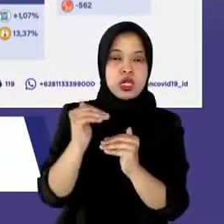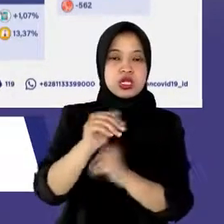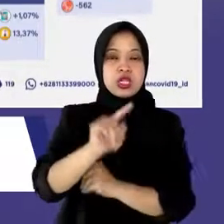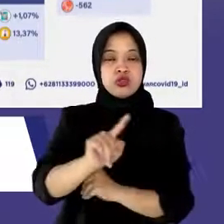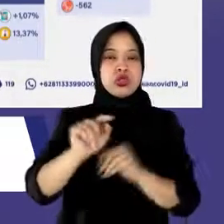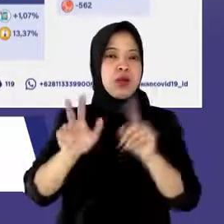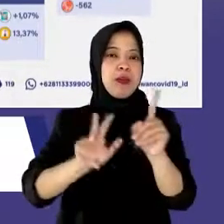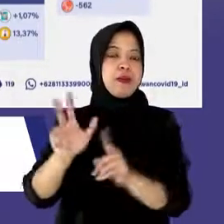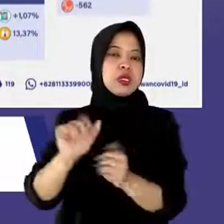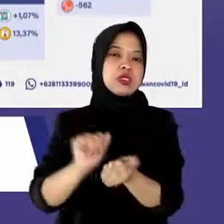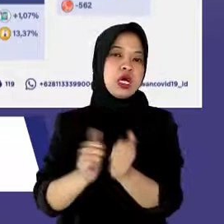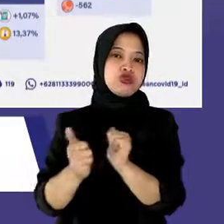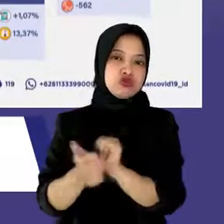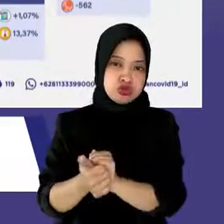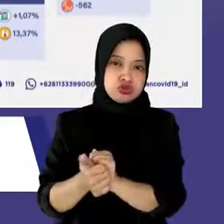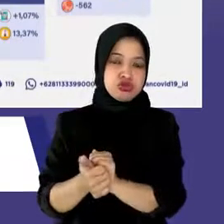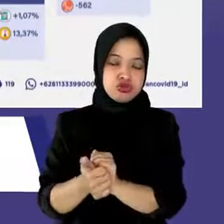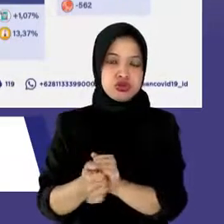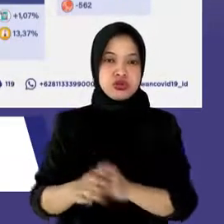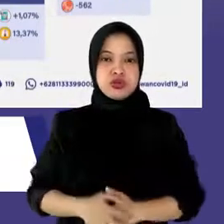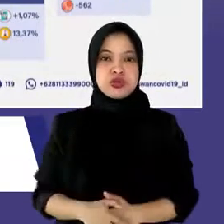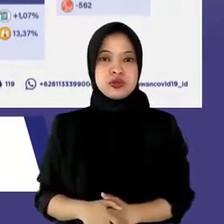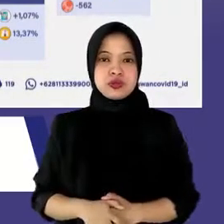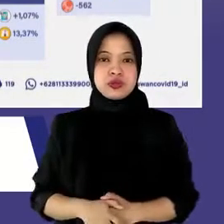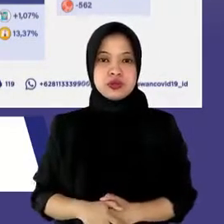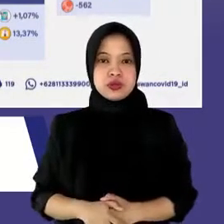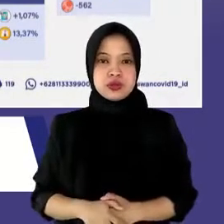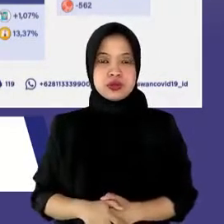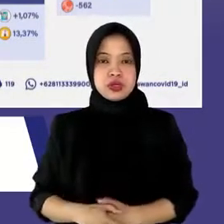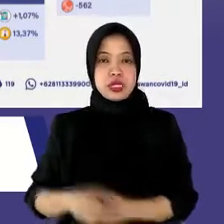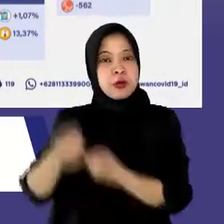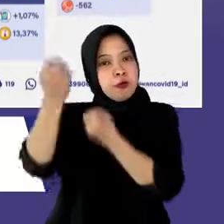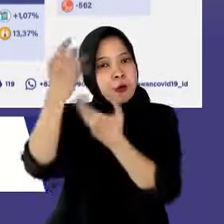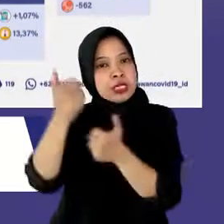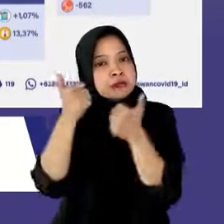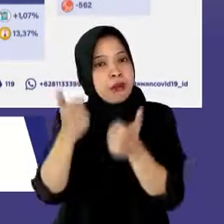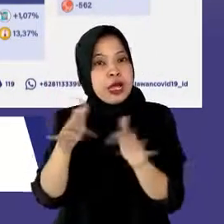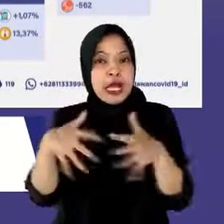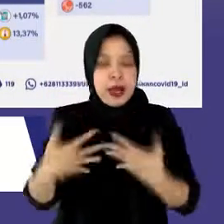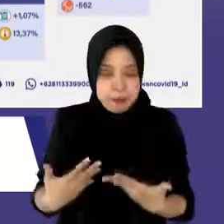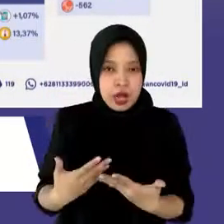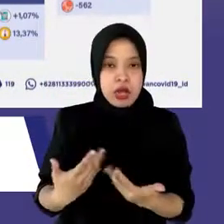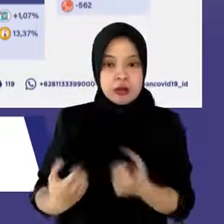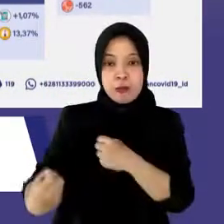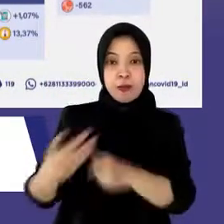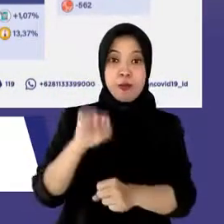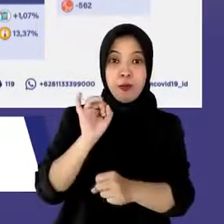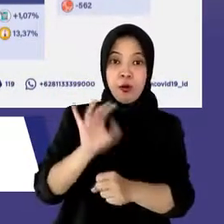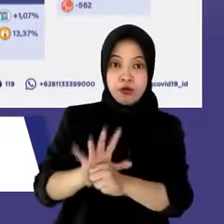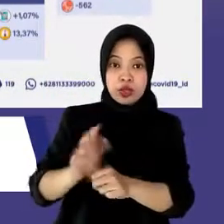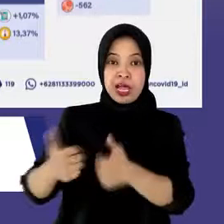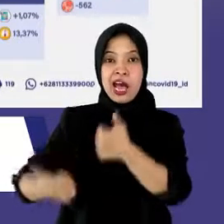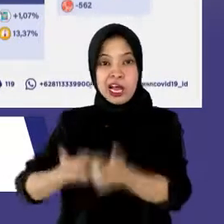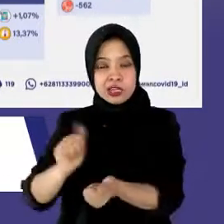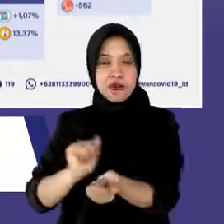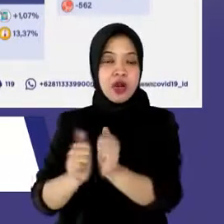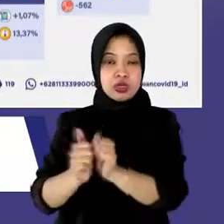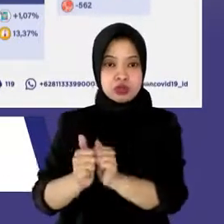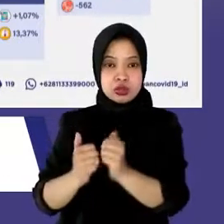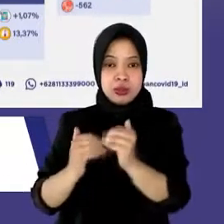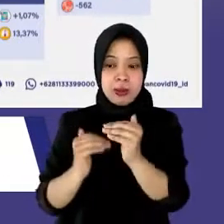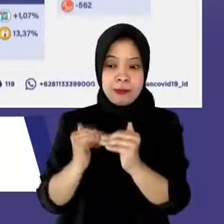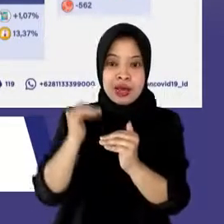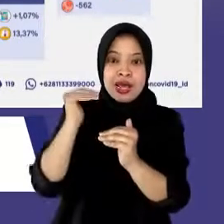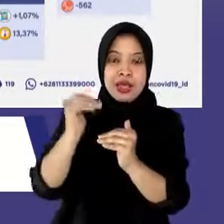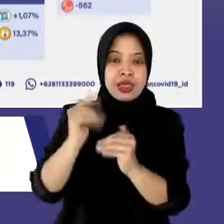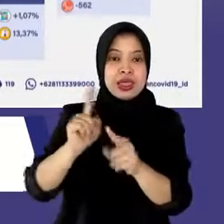181 kasus dibandingkan Minggu lalu kabar baiknya meskipun kasus positif dan kasus aktif meningkat